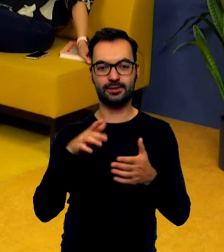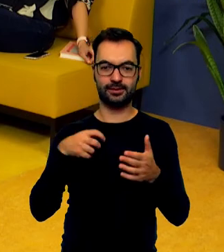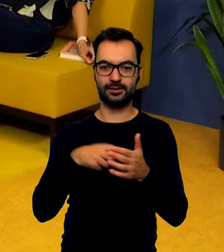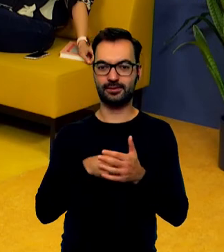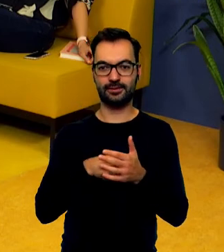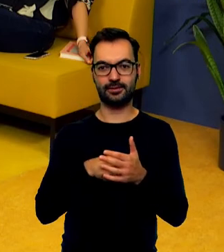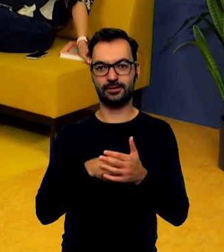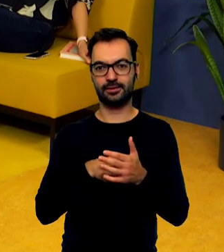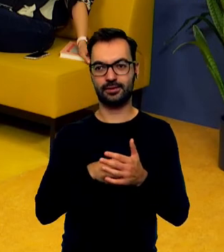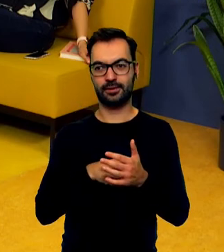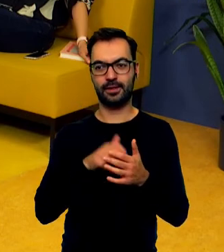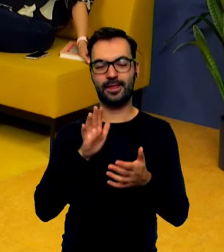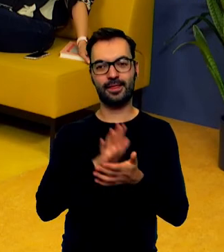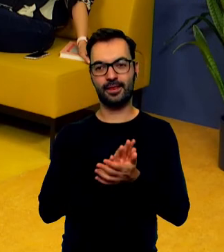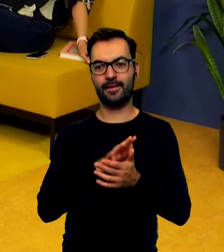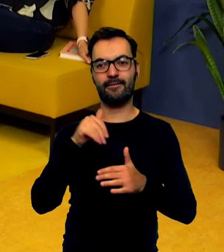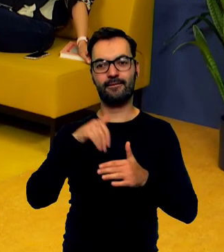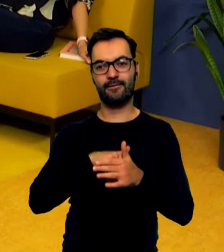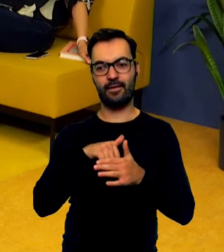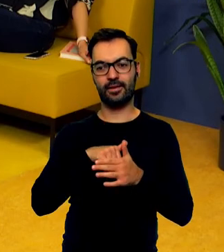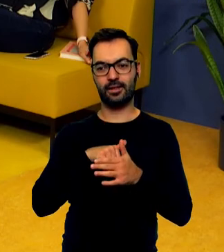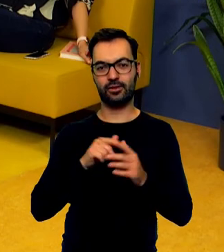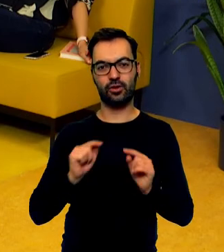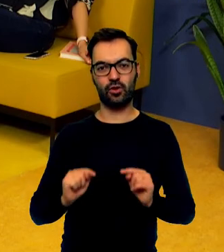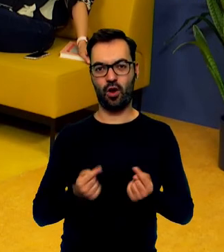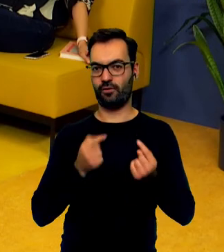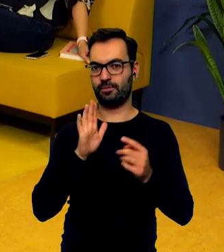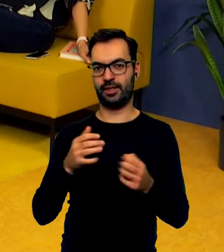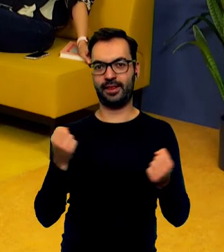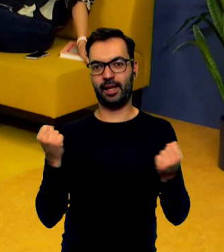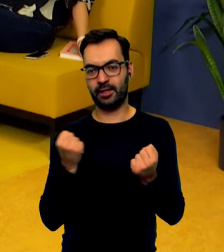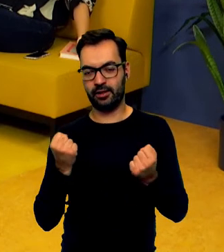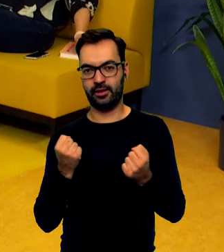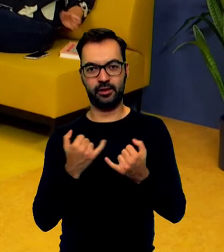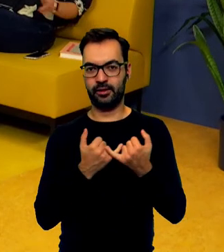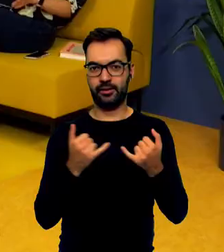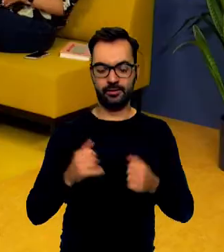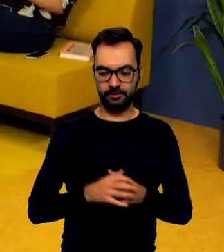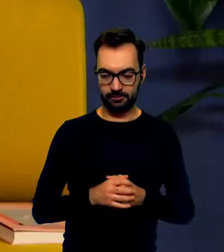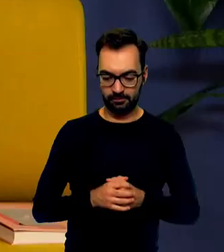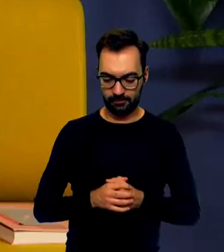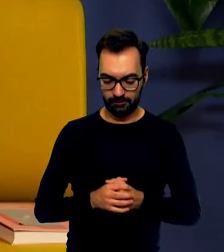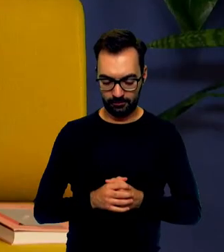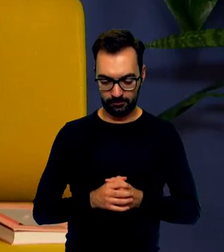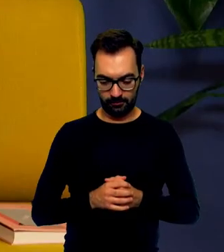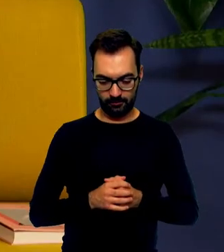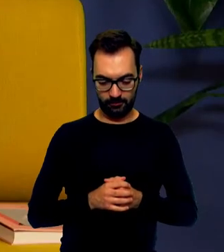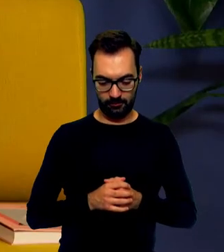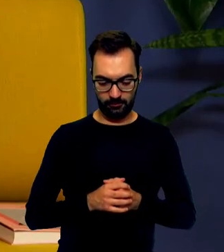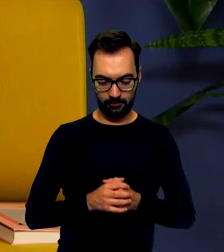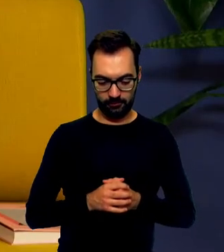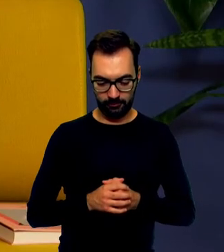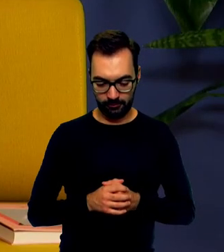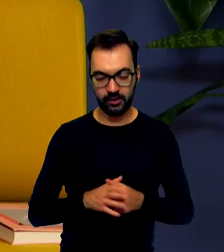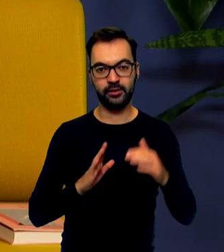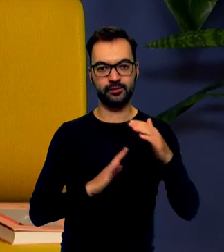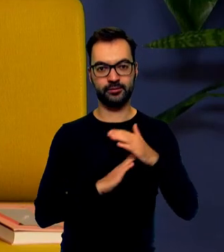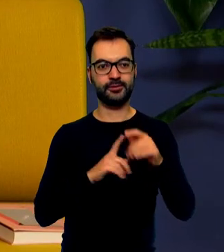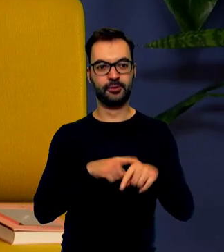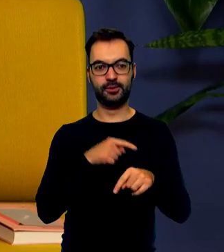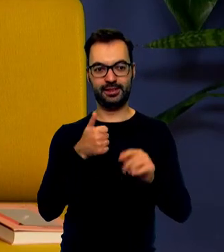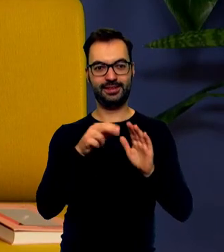bardzo intensywny wewnętrzny konflikt, napięcia i tak dalej. To teraz zatrzymam się jeszcze na dłużej przy